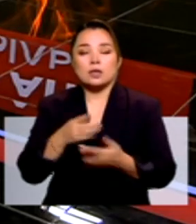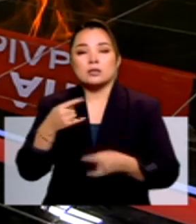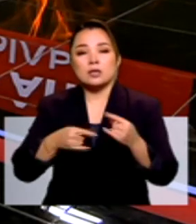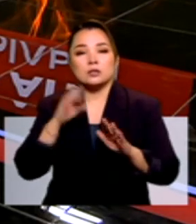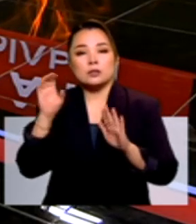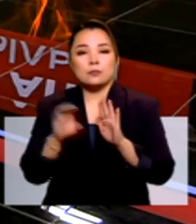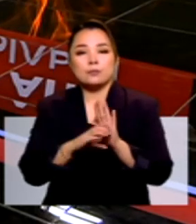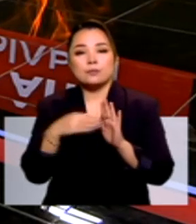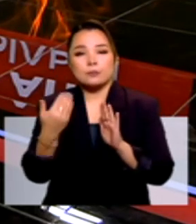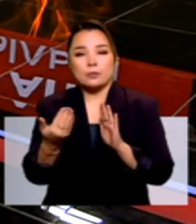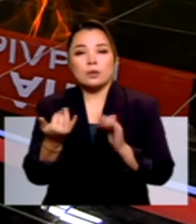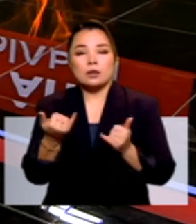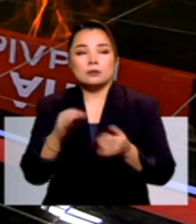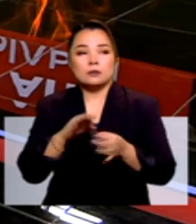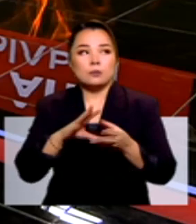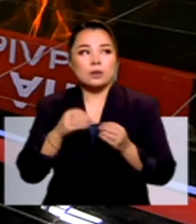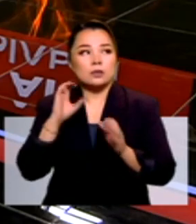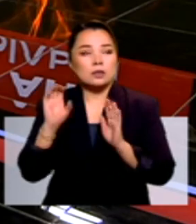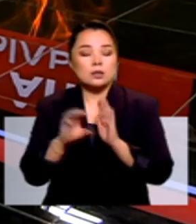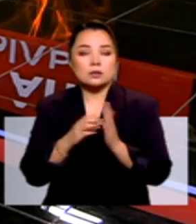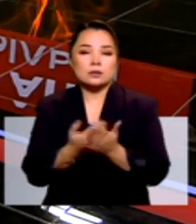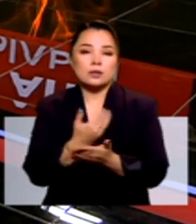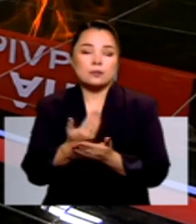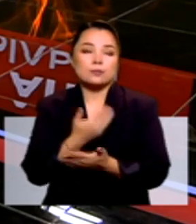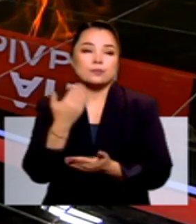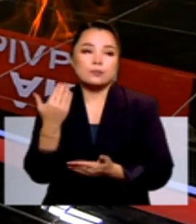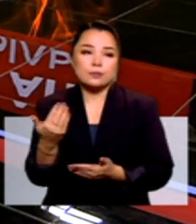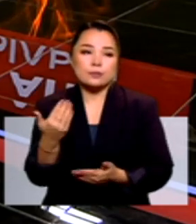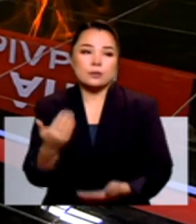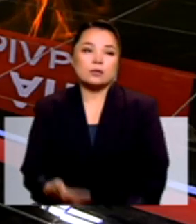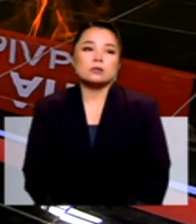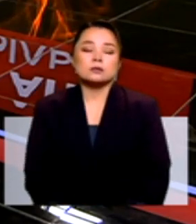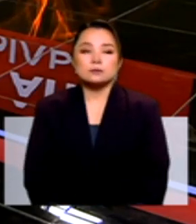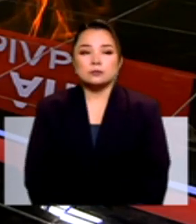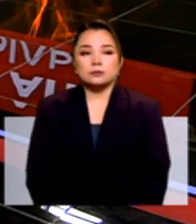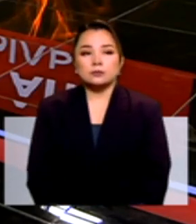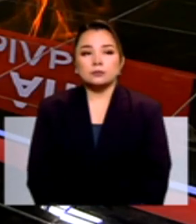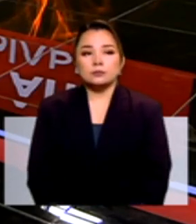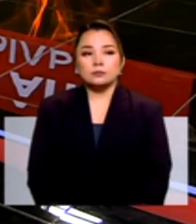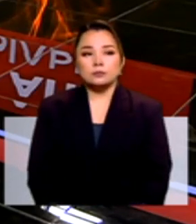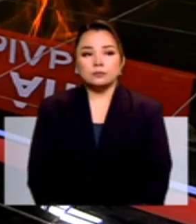қосылды. Асылбек, соңғы ақпараттармен бөліссеңіз.